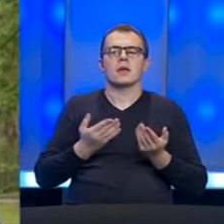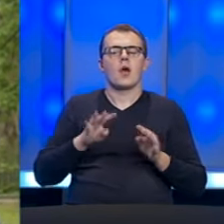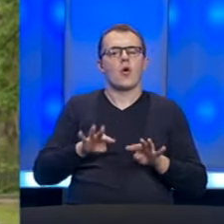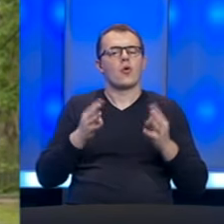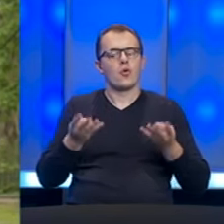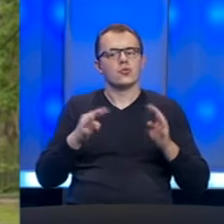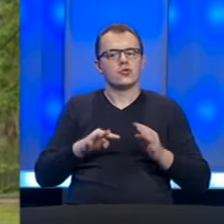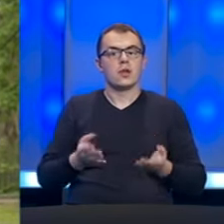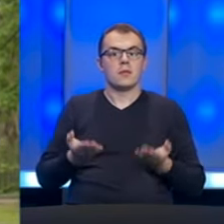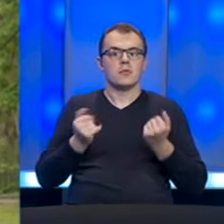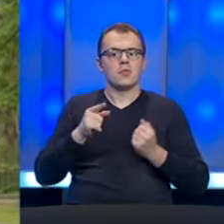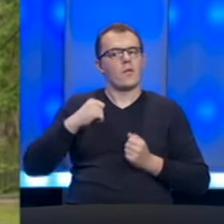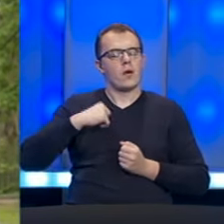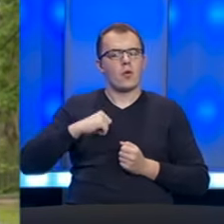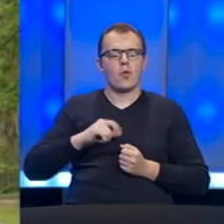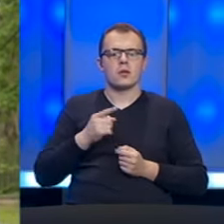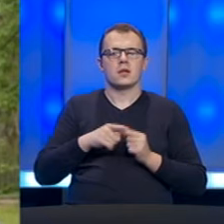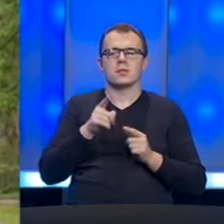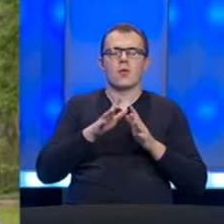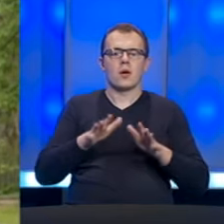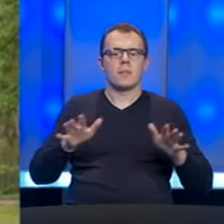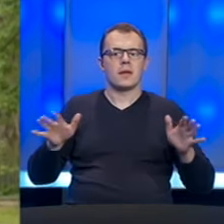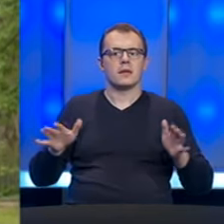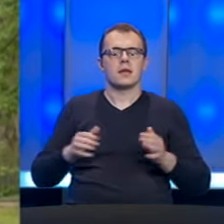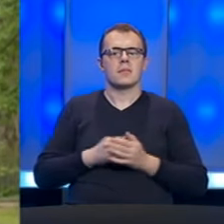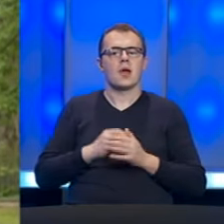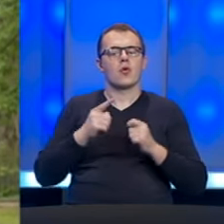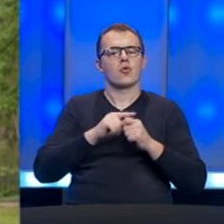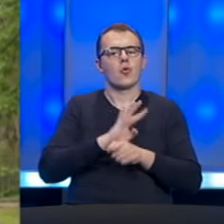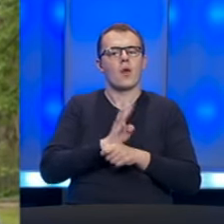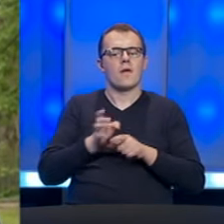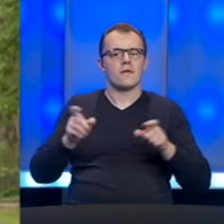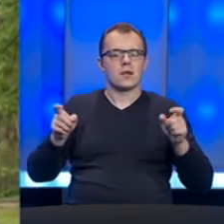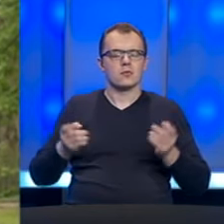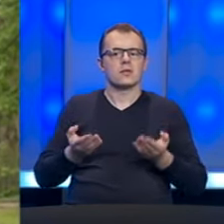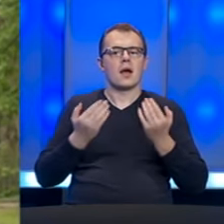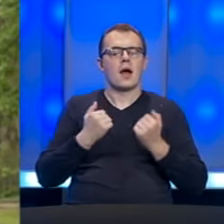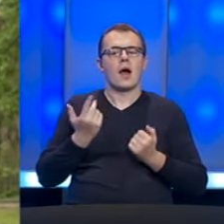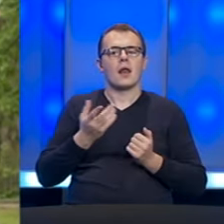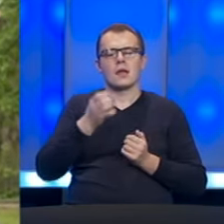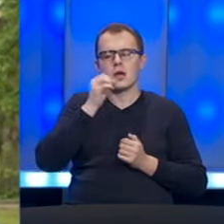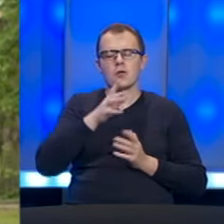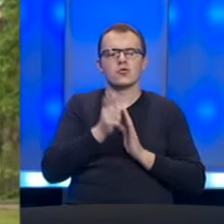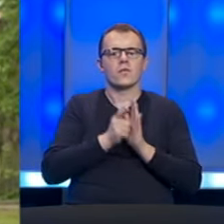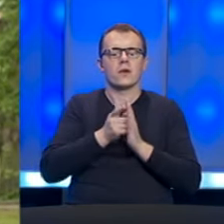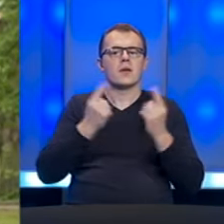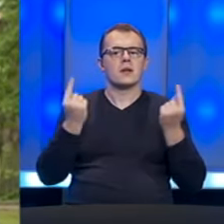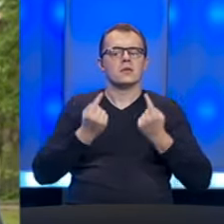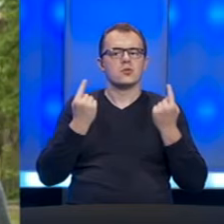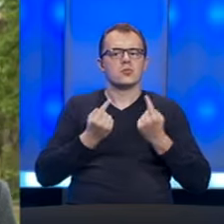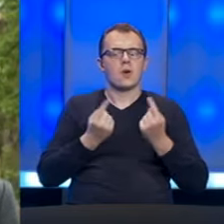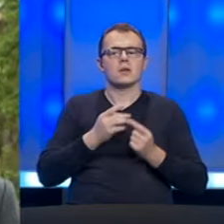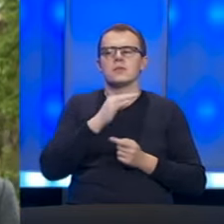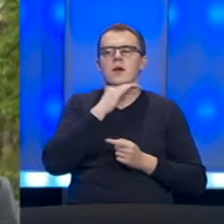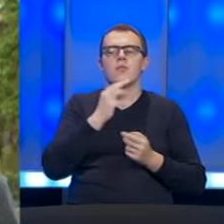roštilj. Međutim, ove godine zbog pandemije koronavirusa, ali i zbog nešto lošijeg vremena, situacija je